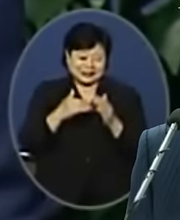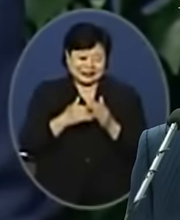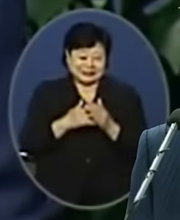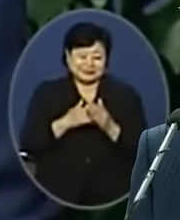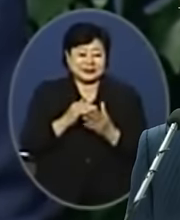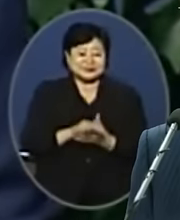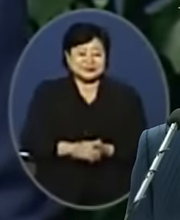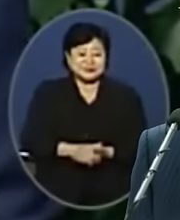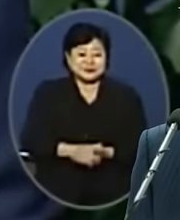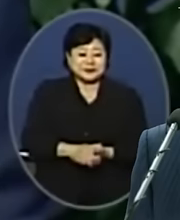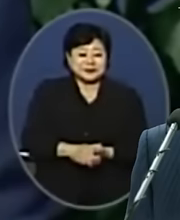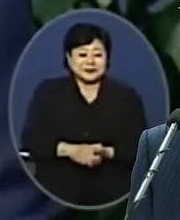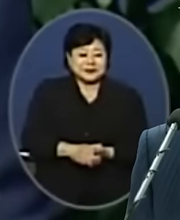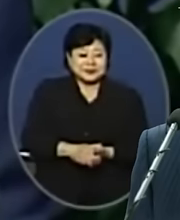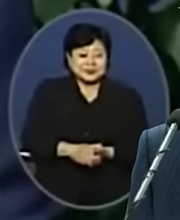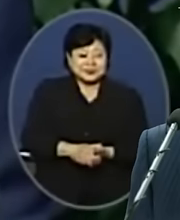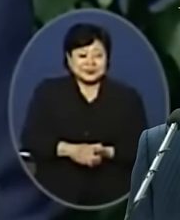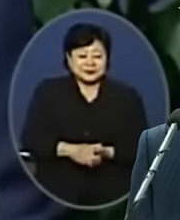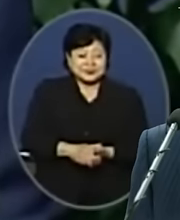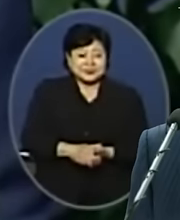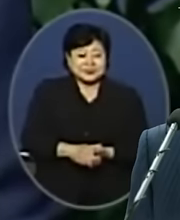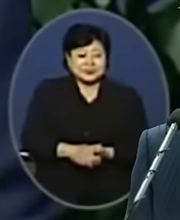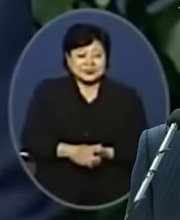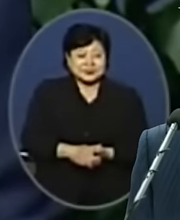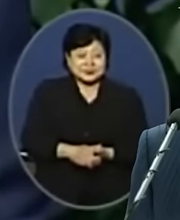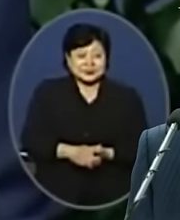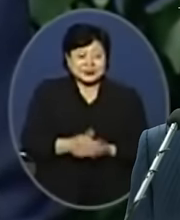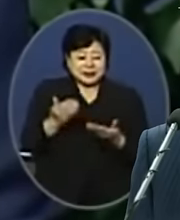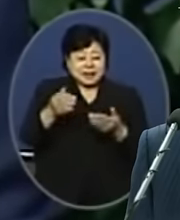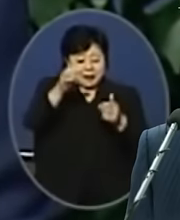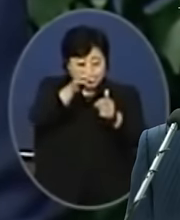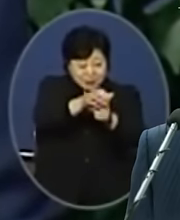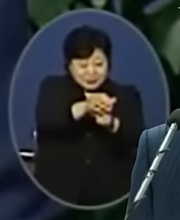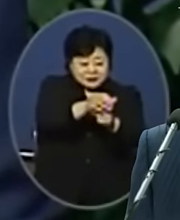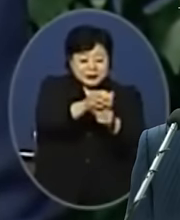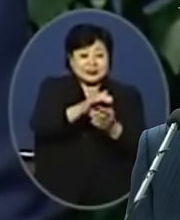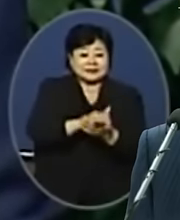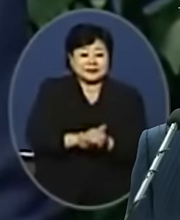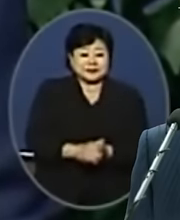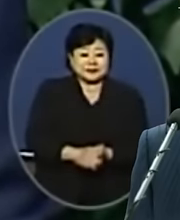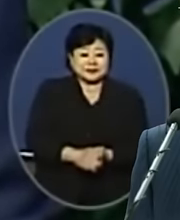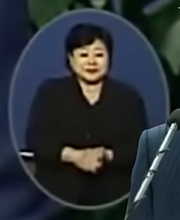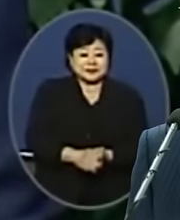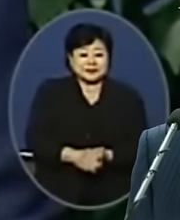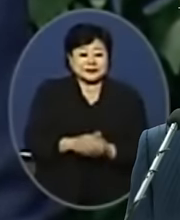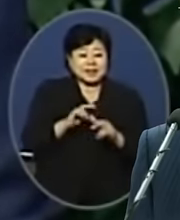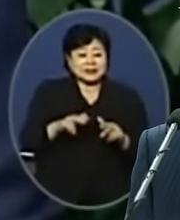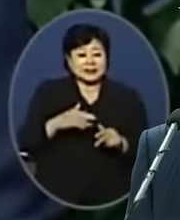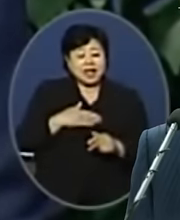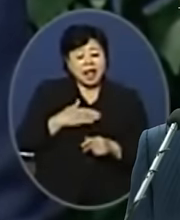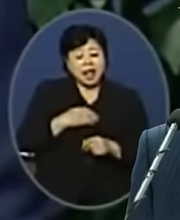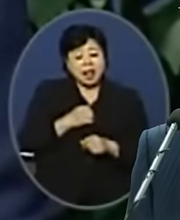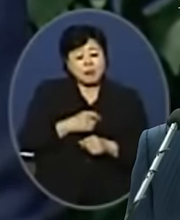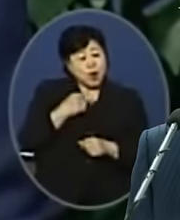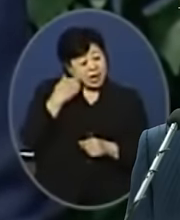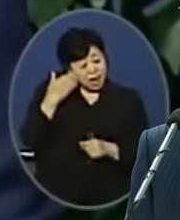하나님이 부르셔서 그에게 다 넘겨주라 해서 넘겨줬는데 이제 나는 뭐